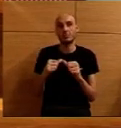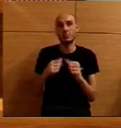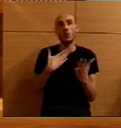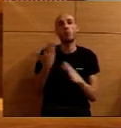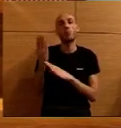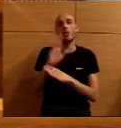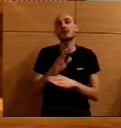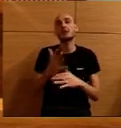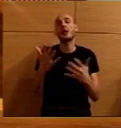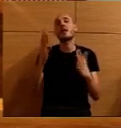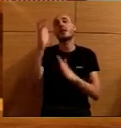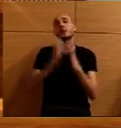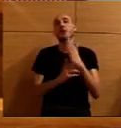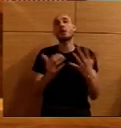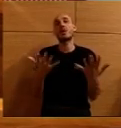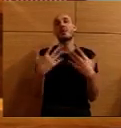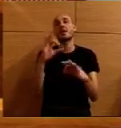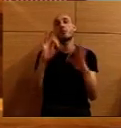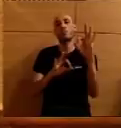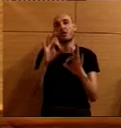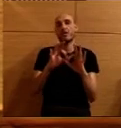10% el recargo provincial. Muchas gracias.